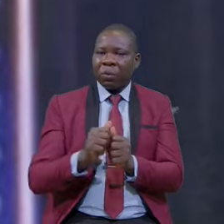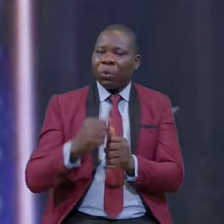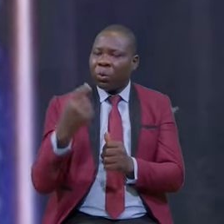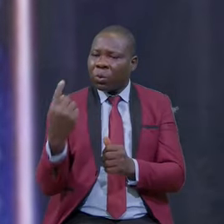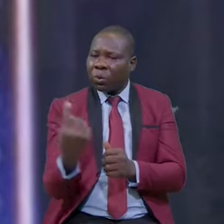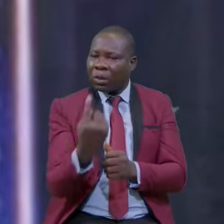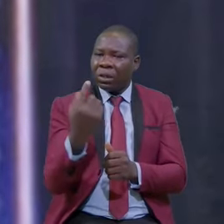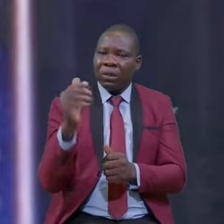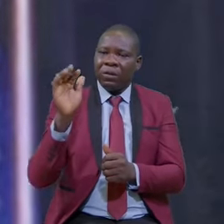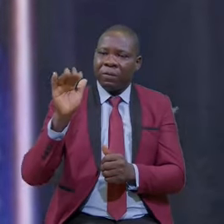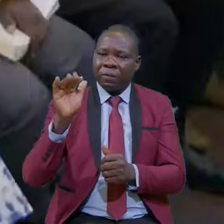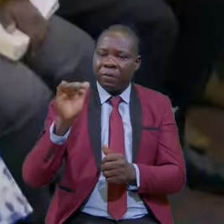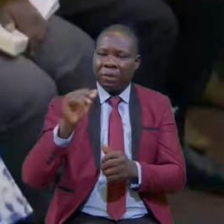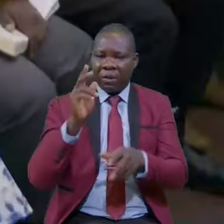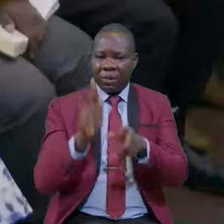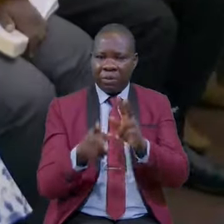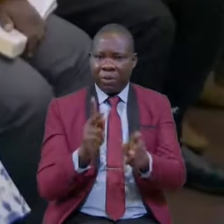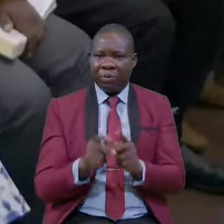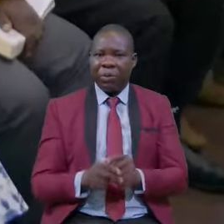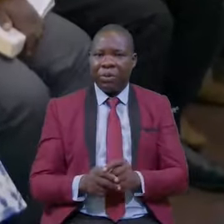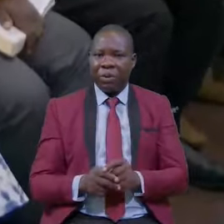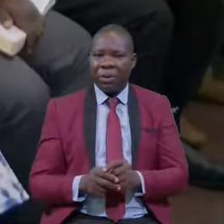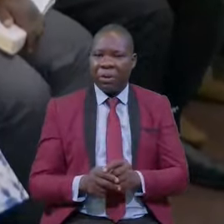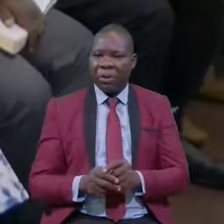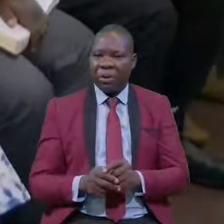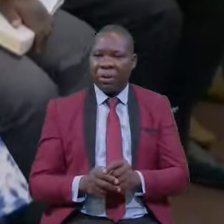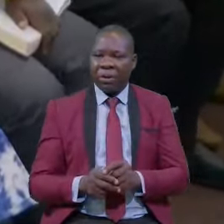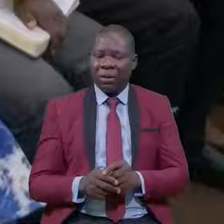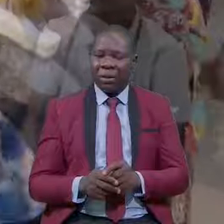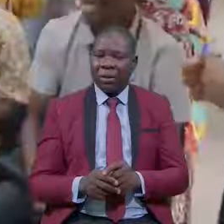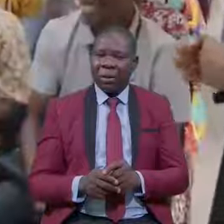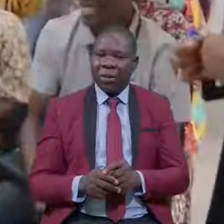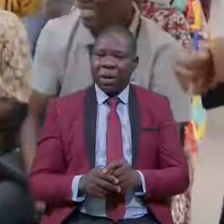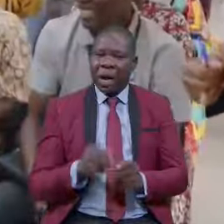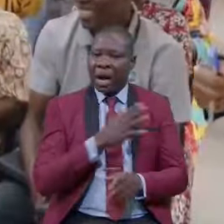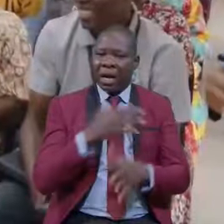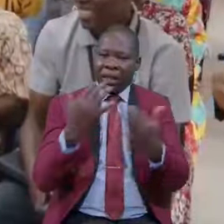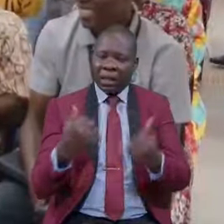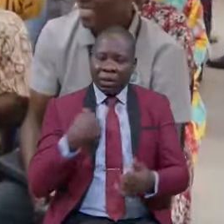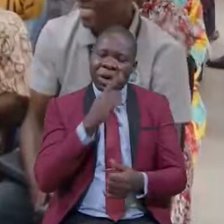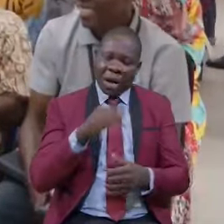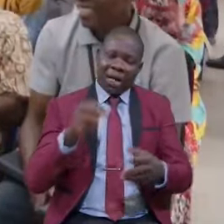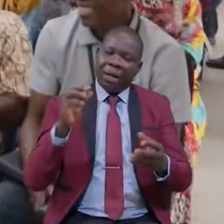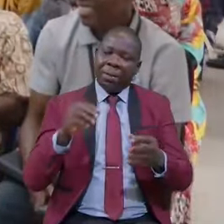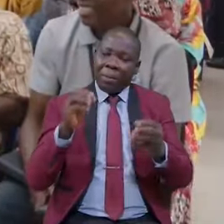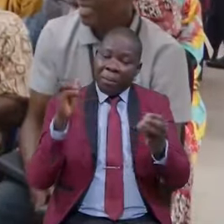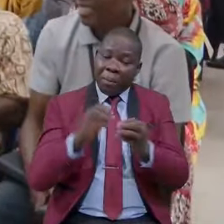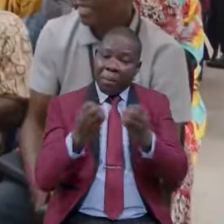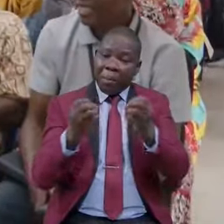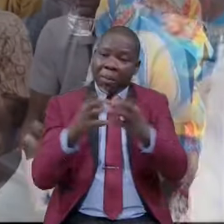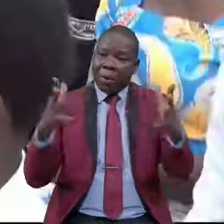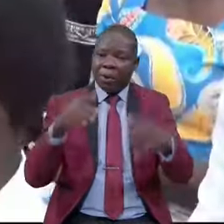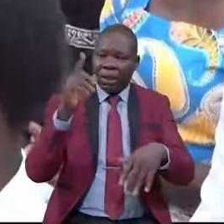je déménage pour venir à Kumasi ici. And then I have more